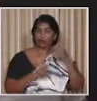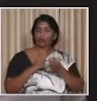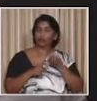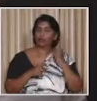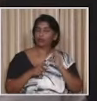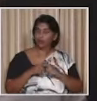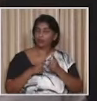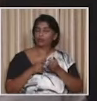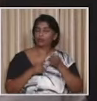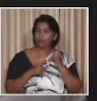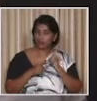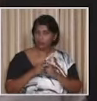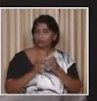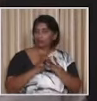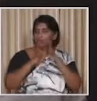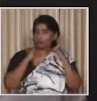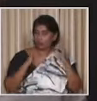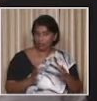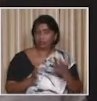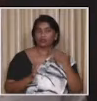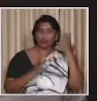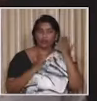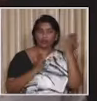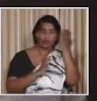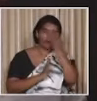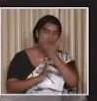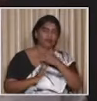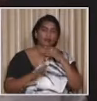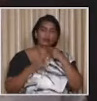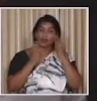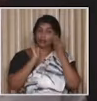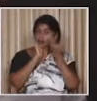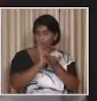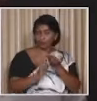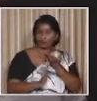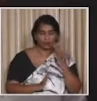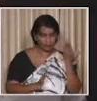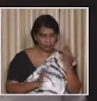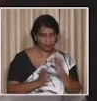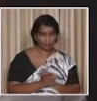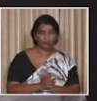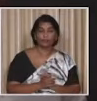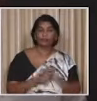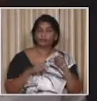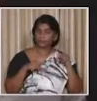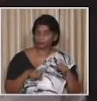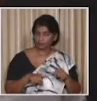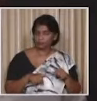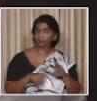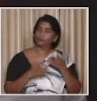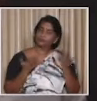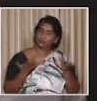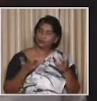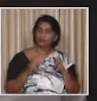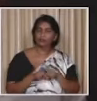උදාහරණ විශාල ප්‍රමාණයක් ලෝක රටවල් වලින් අපිට ලබා දෙන්න පුළුවන්. දැන් කෙසේ